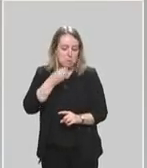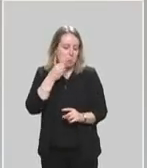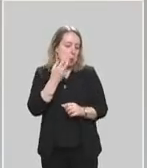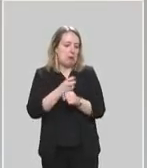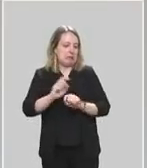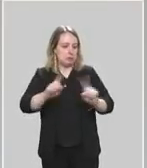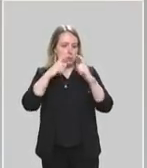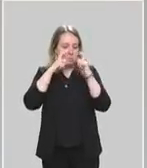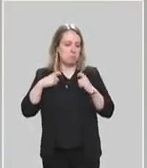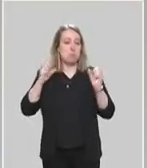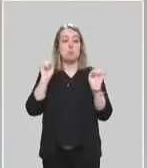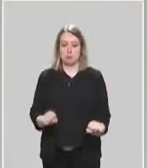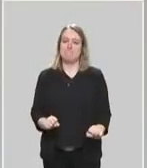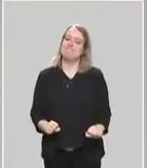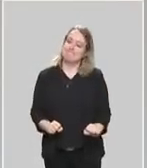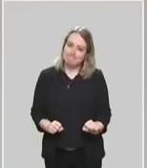rien, on enlève le masque ».